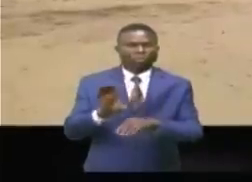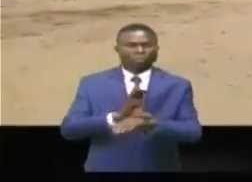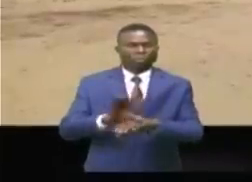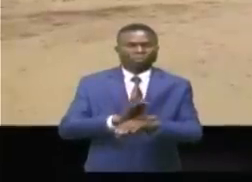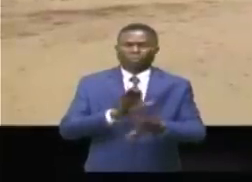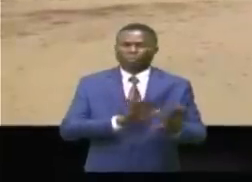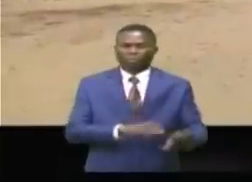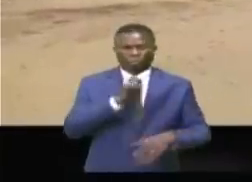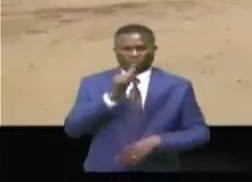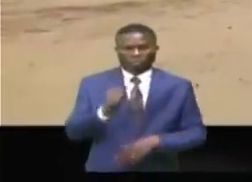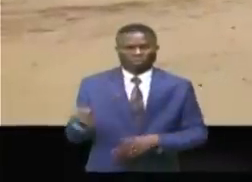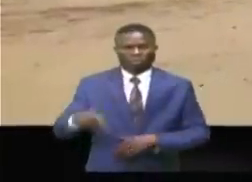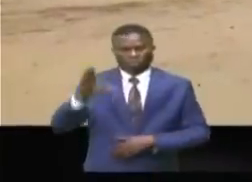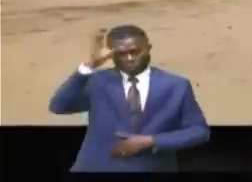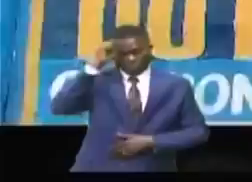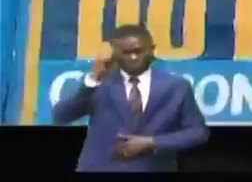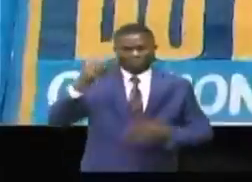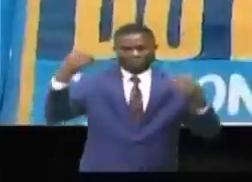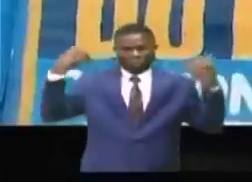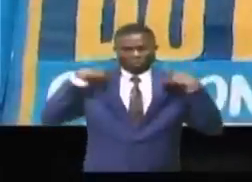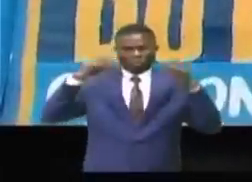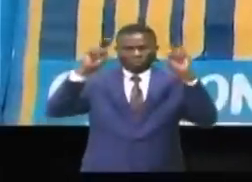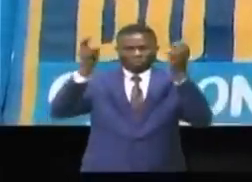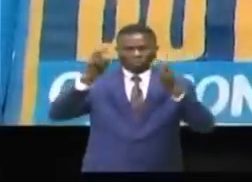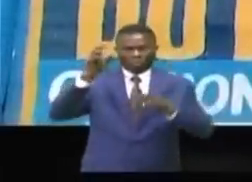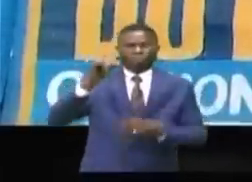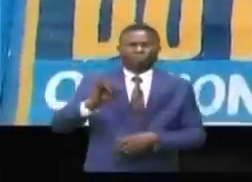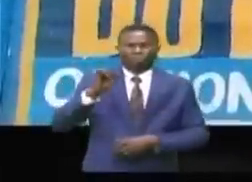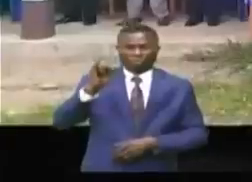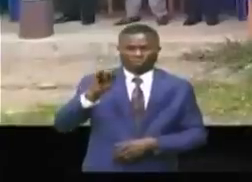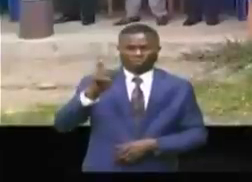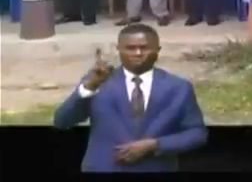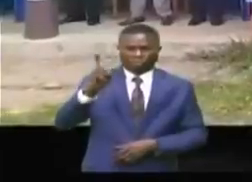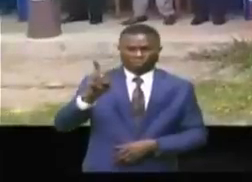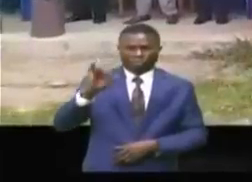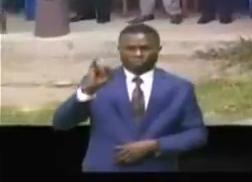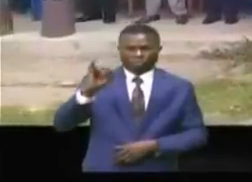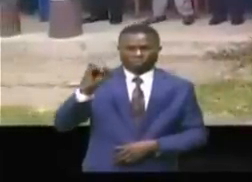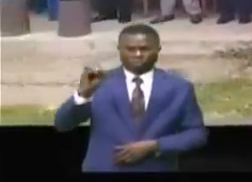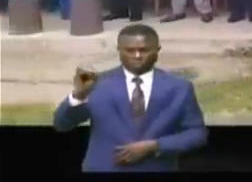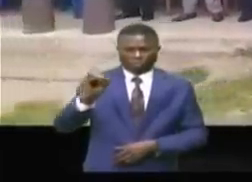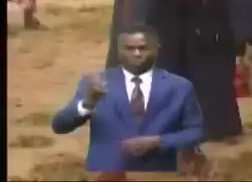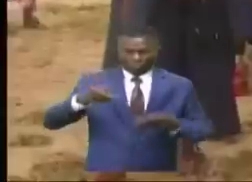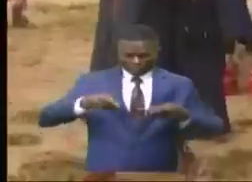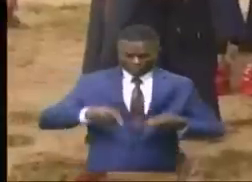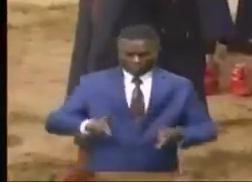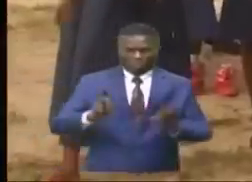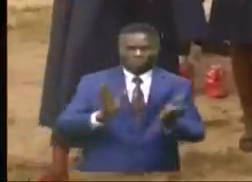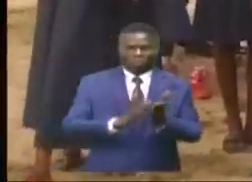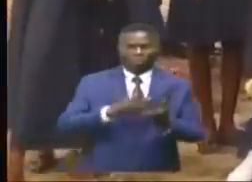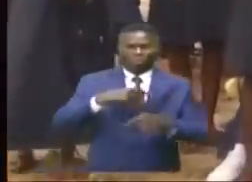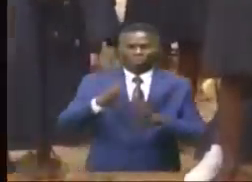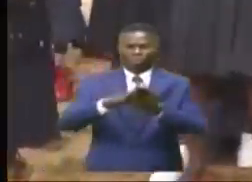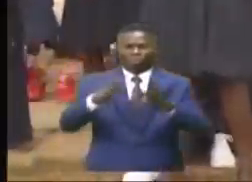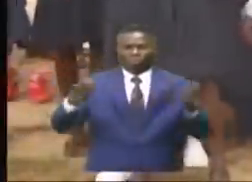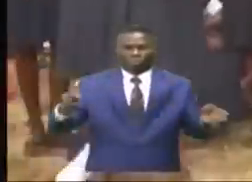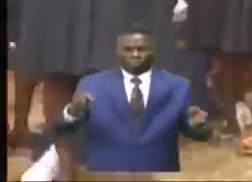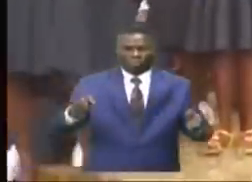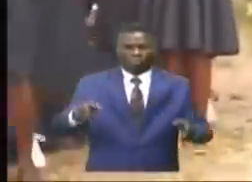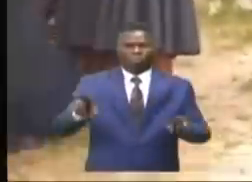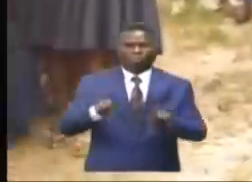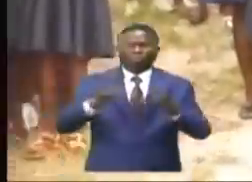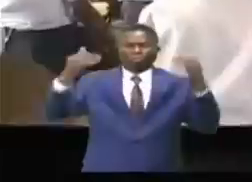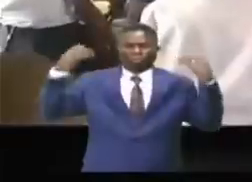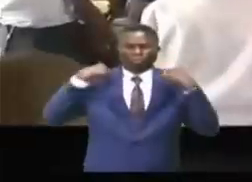province du Kwilu, c'est l'administrateur du territoire d'Idiofa qui a donné le go de la rentrée scolaire accompagné du prophète de